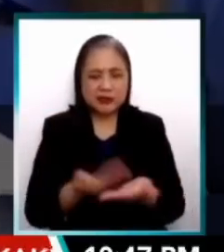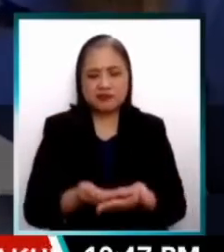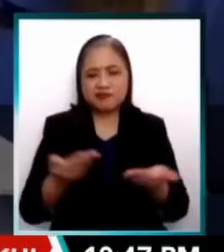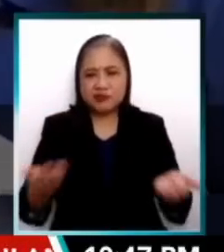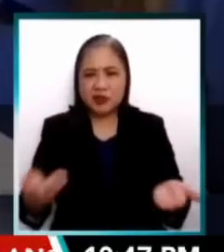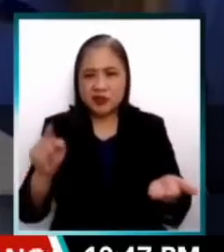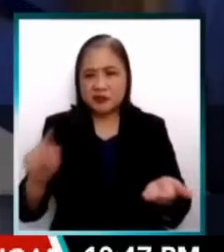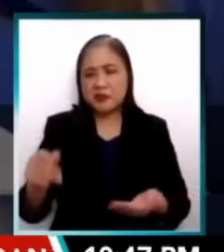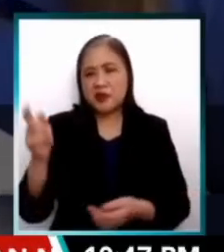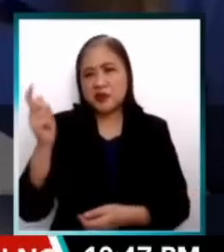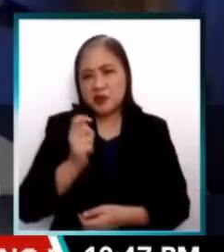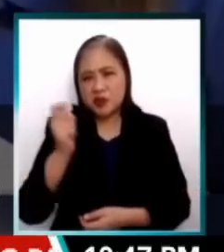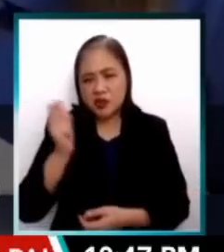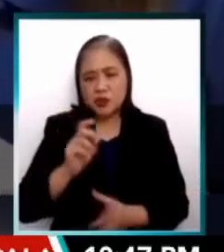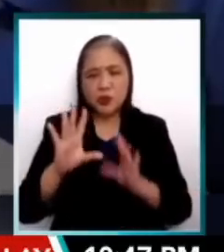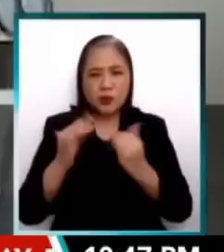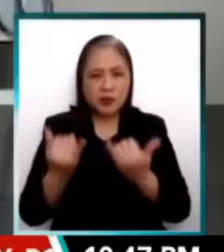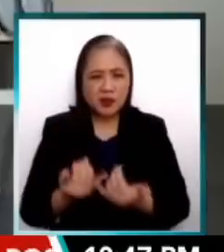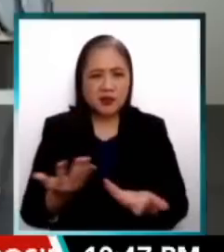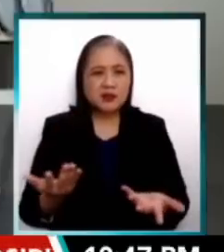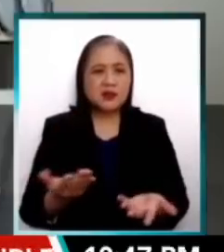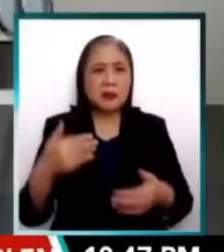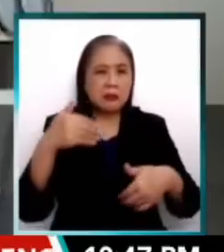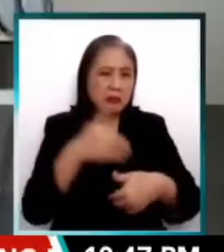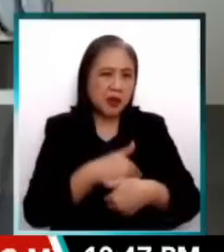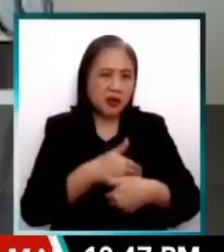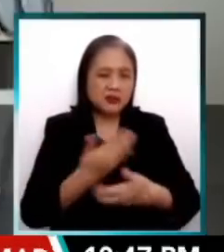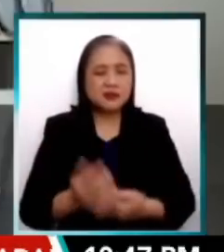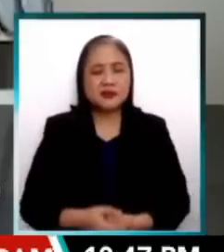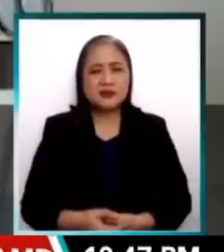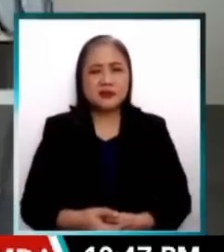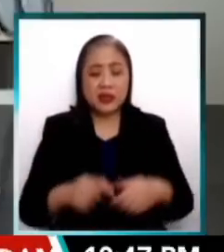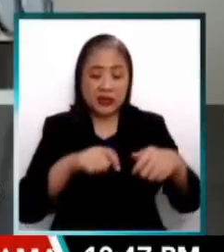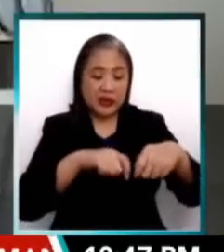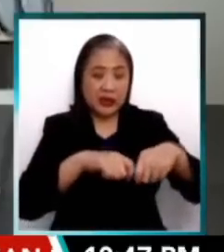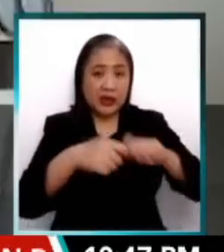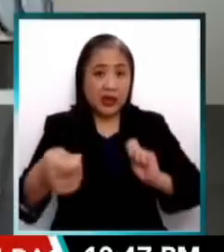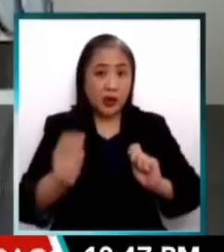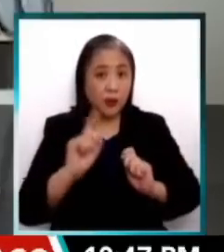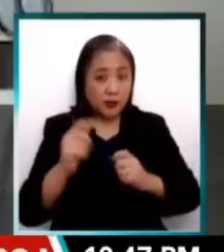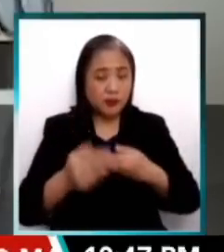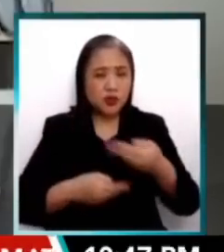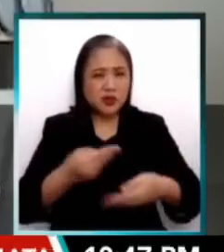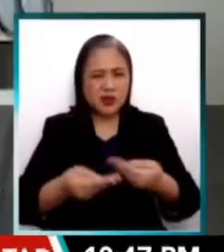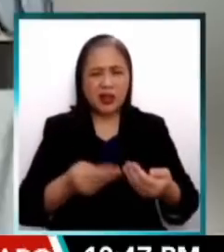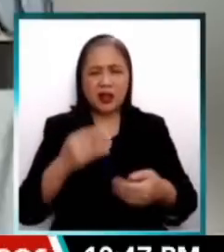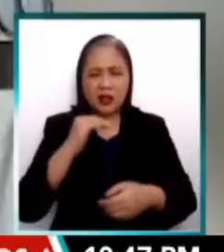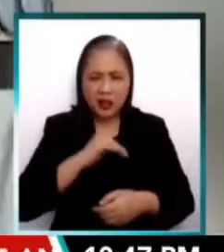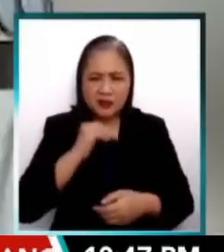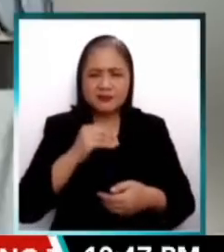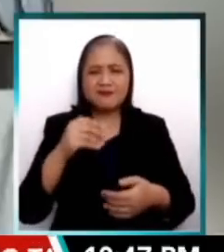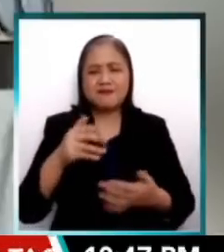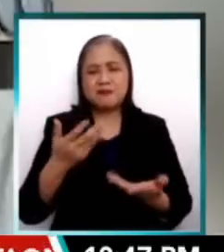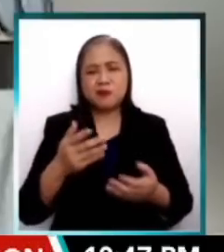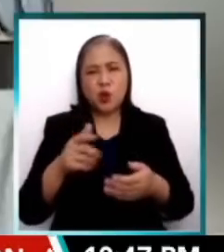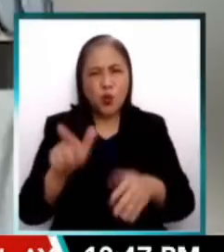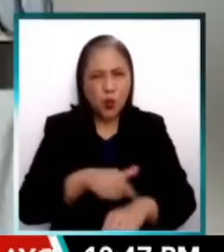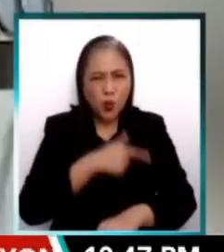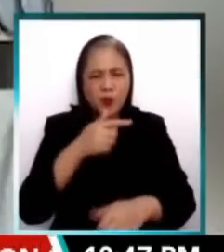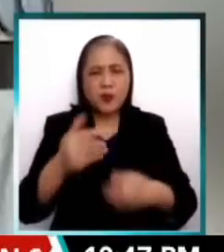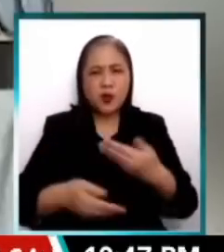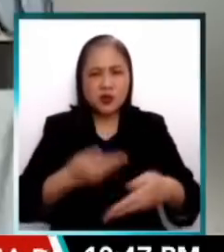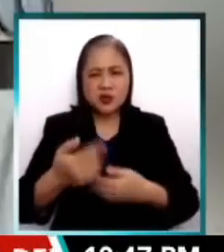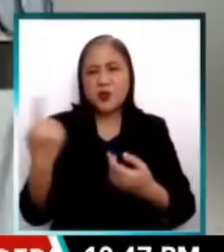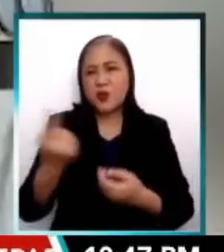insurance companies, like banks. Ang annulment kasi ang procedure, it's very tedious So yung mga mayaman lang